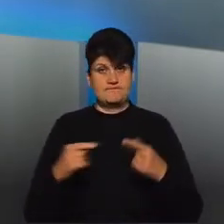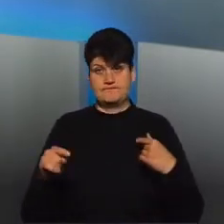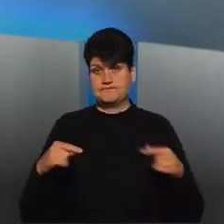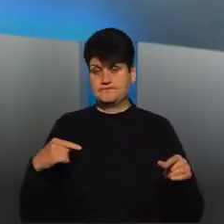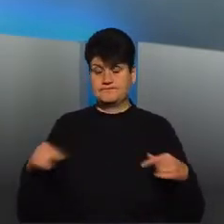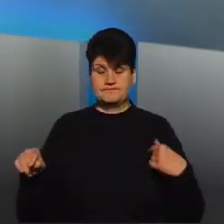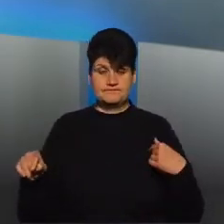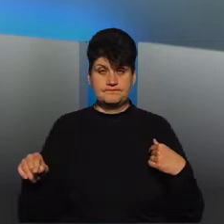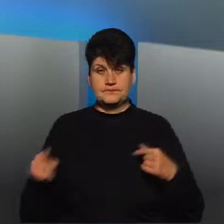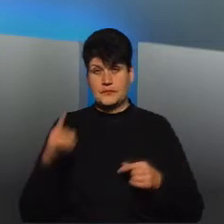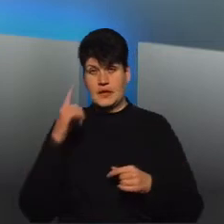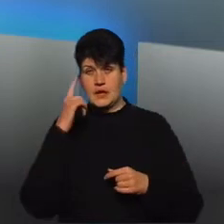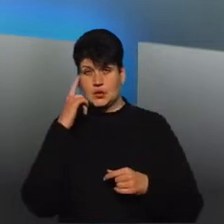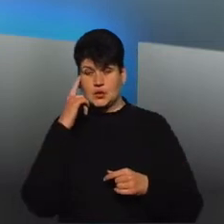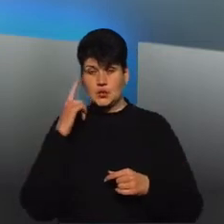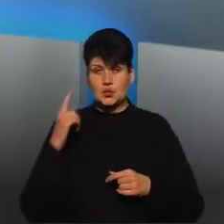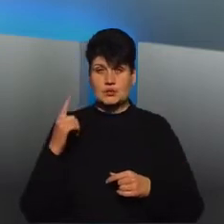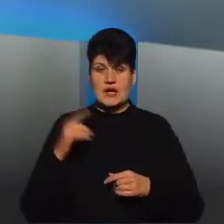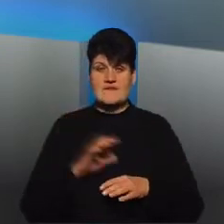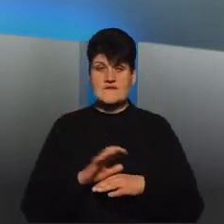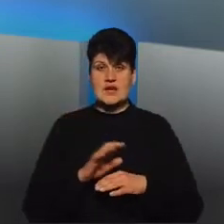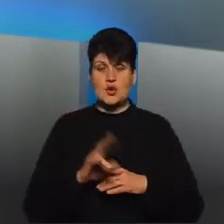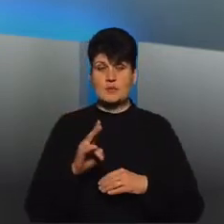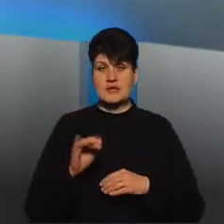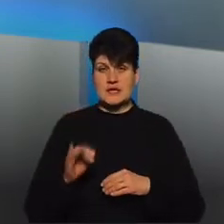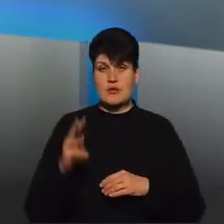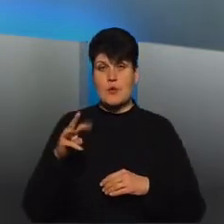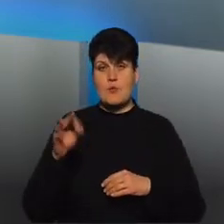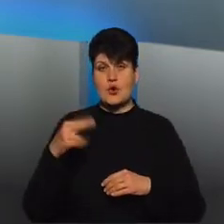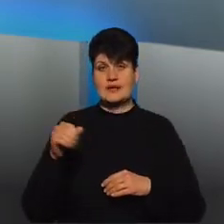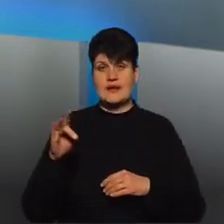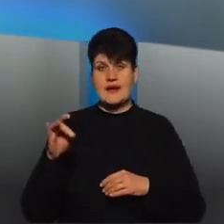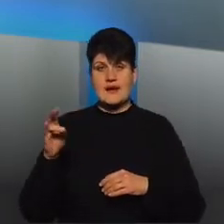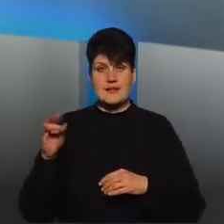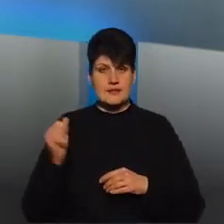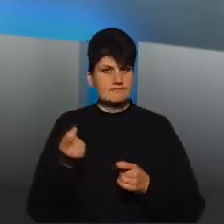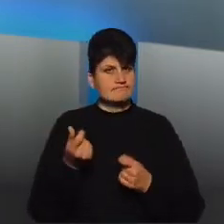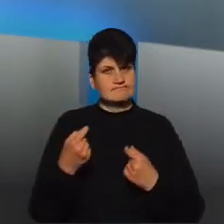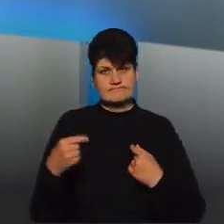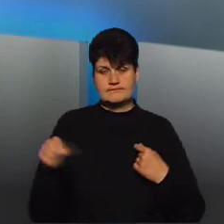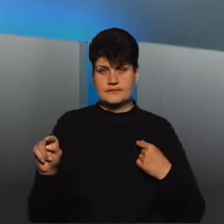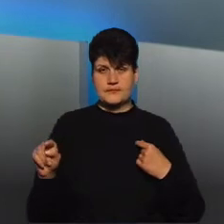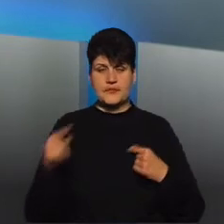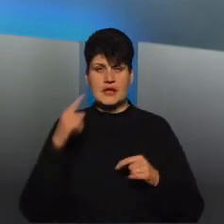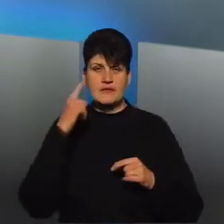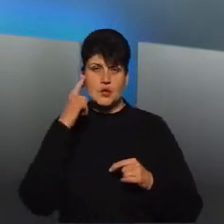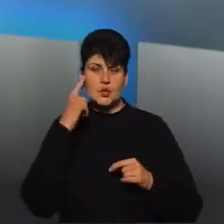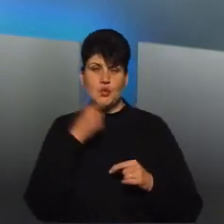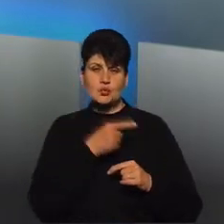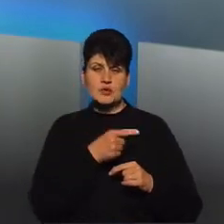Думка виробників вакцини Moderna дещо відрізняється від думки